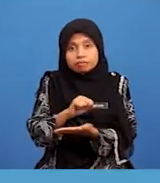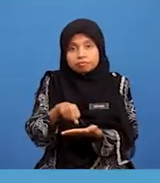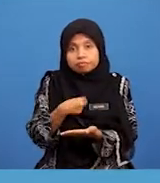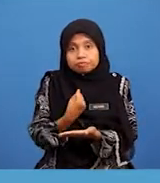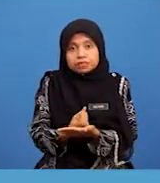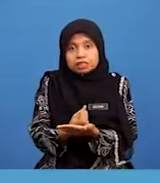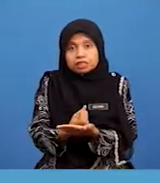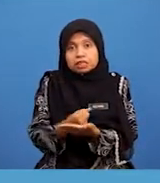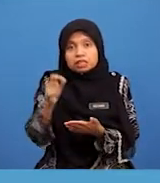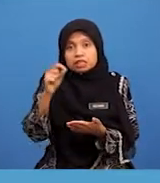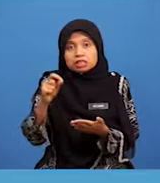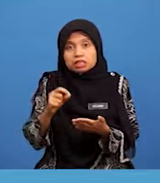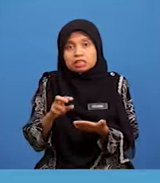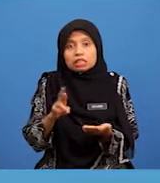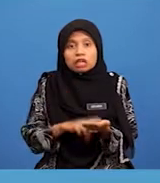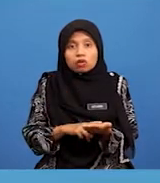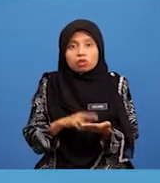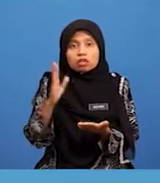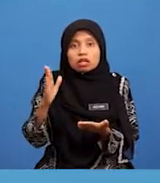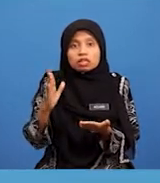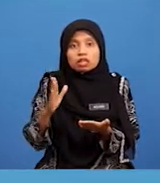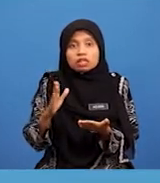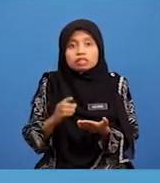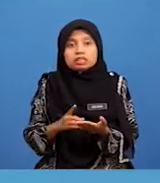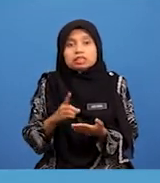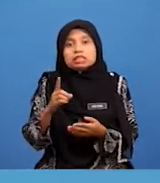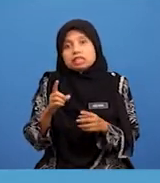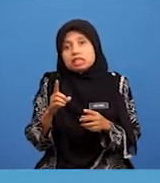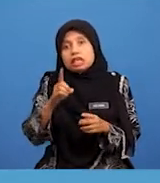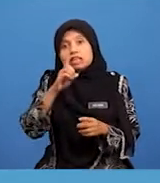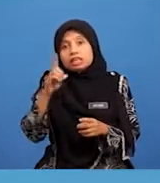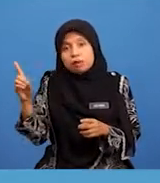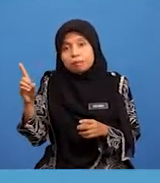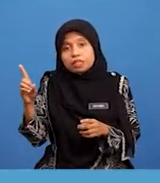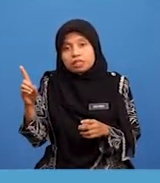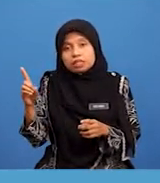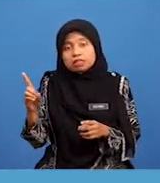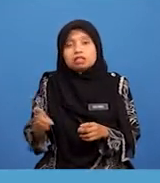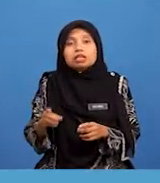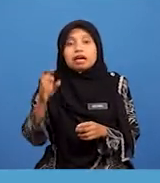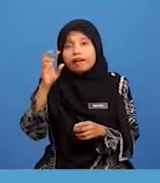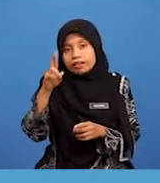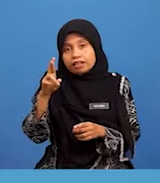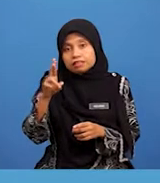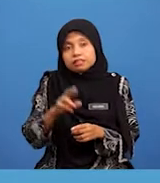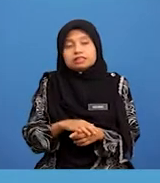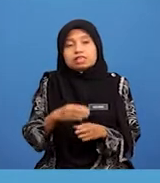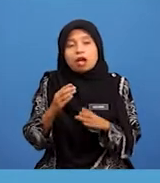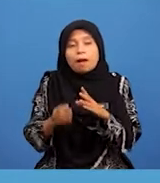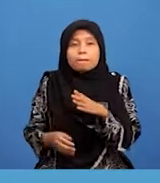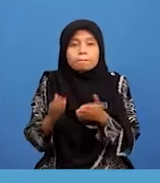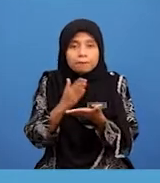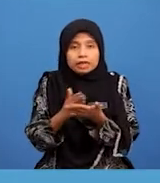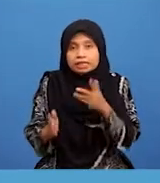Catatan perekodannya adalah akaun modal akan didebitkan dengan butiran realisasi. Manakala di